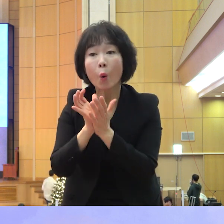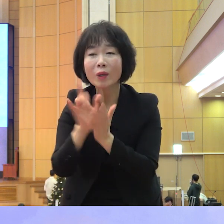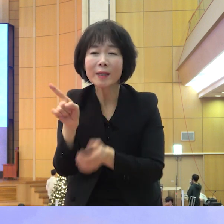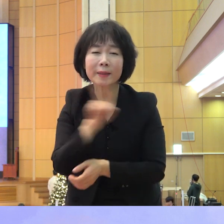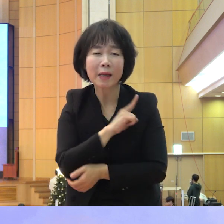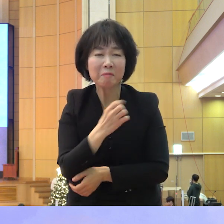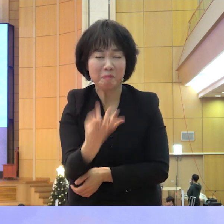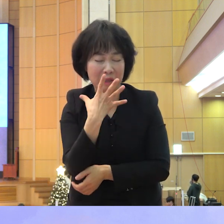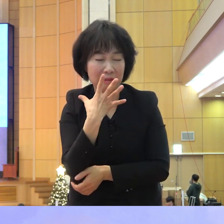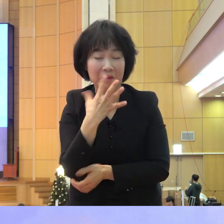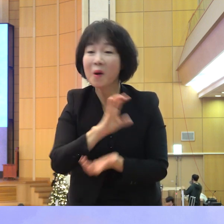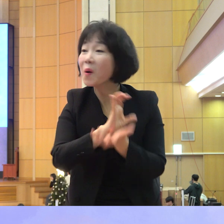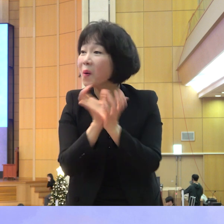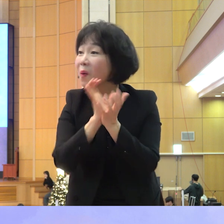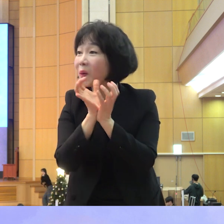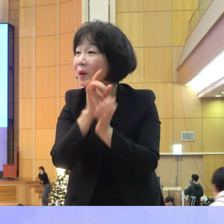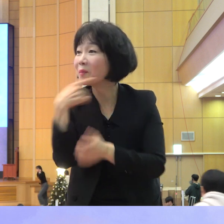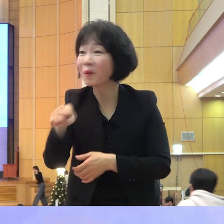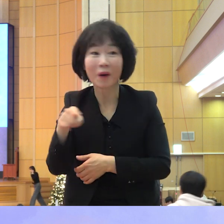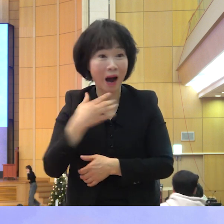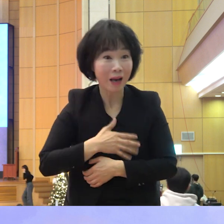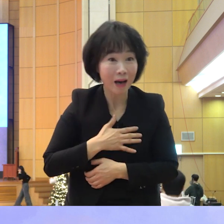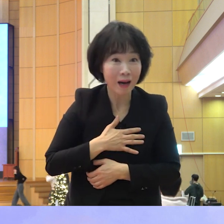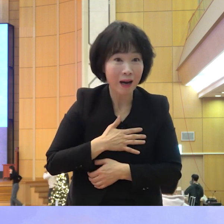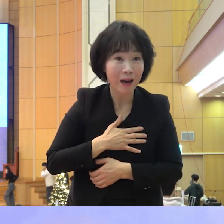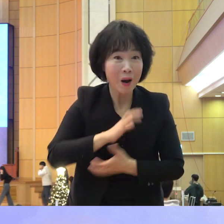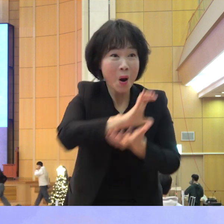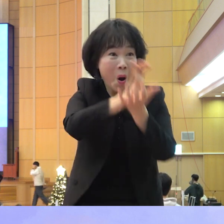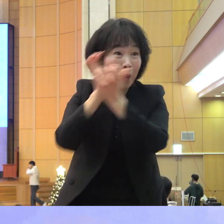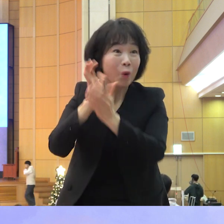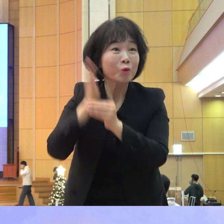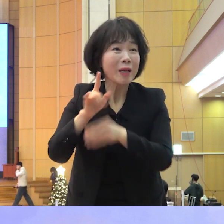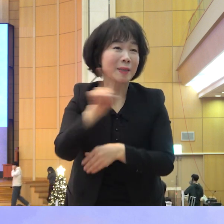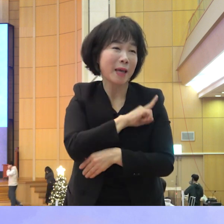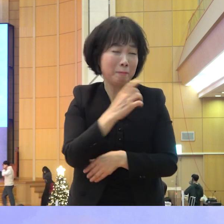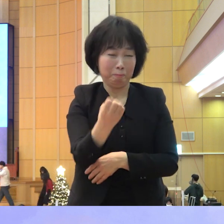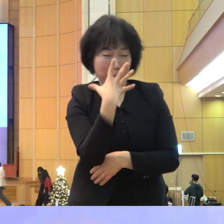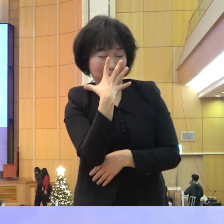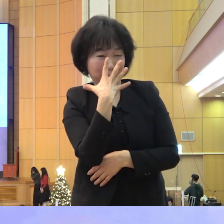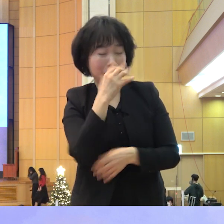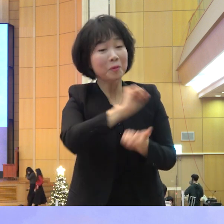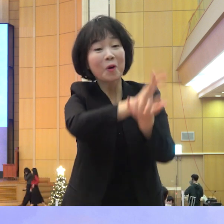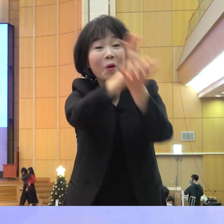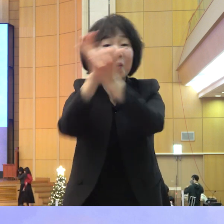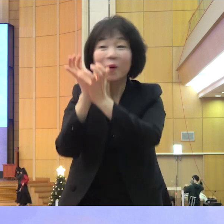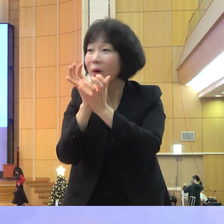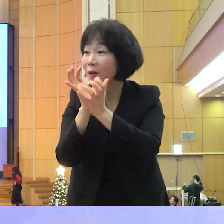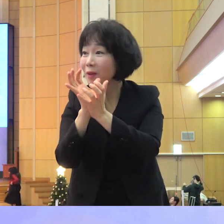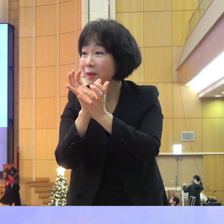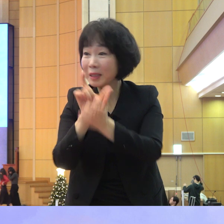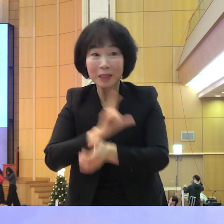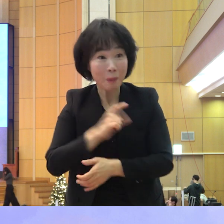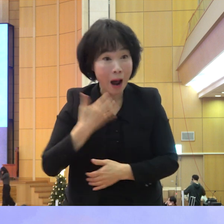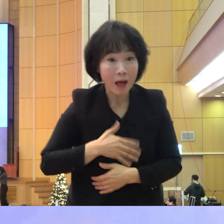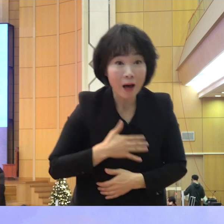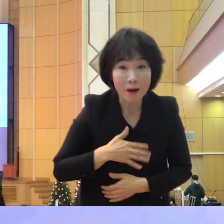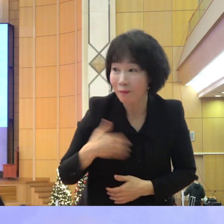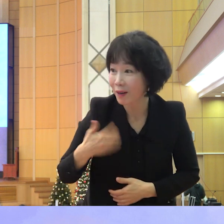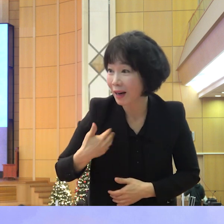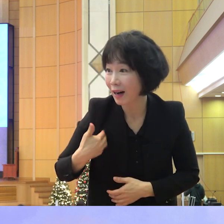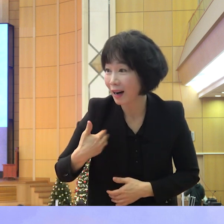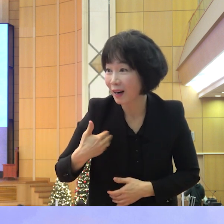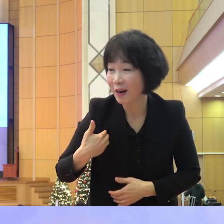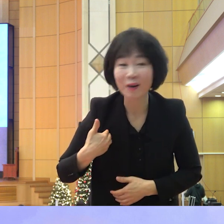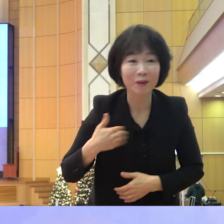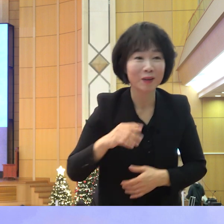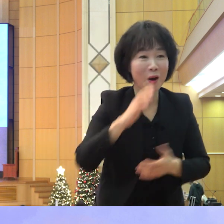알 리가 있나? 가장 못생긴 꽃. 꽃들이 전부 다 모여가지고 서로